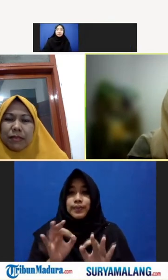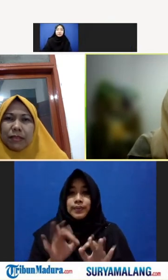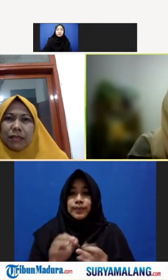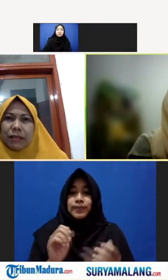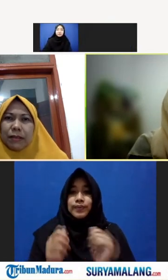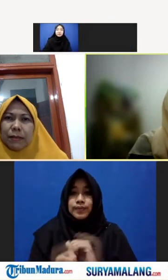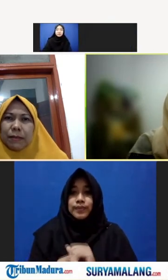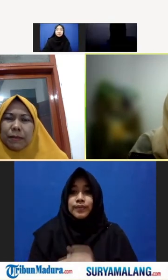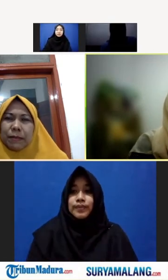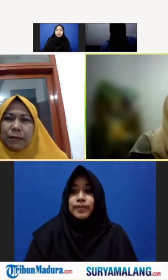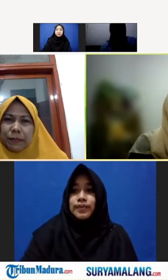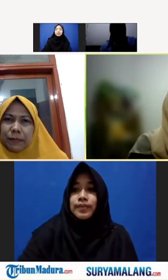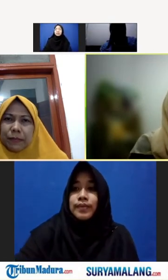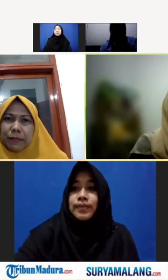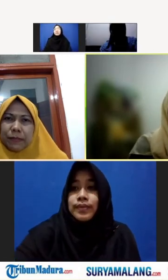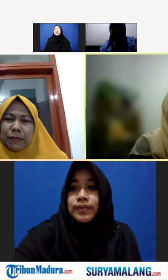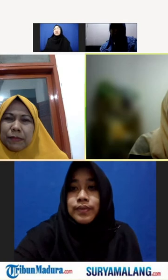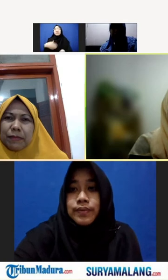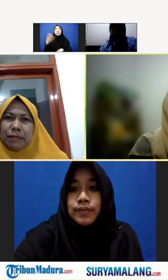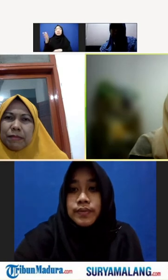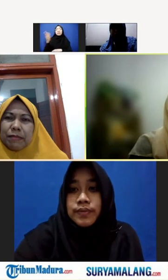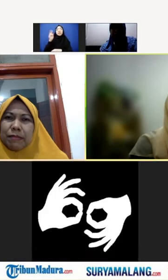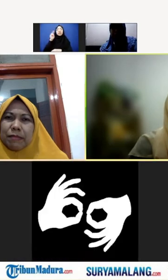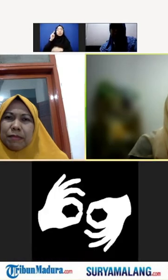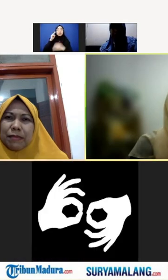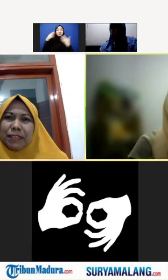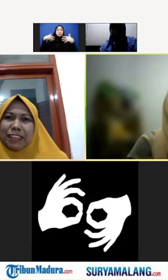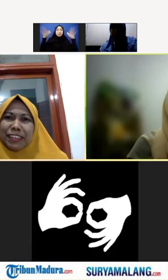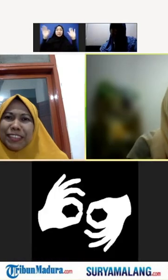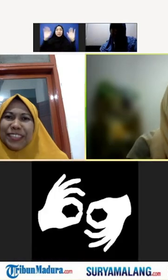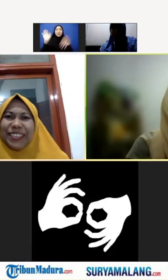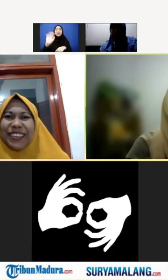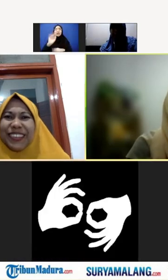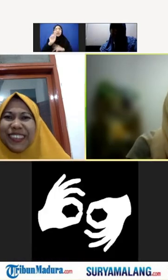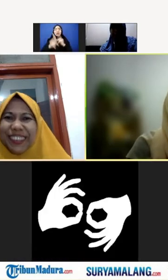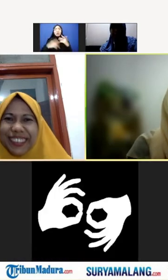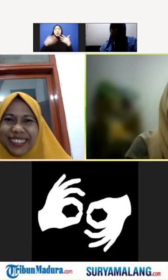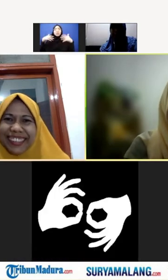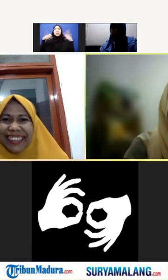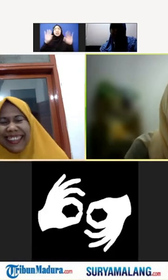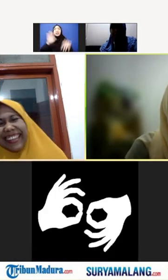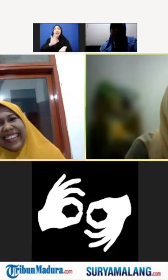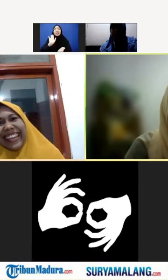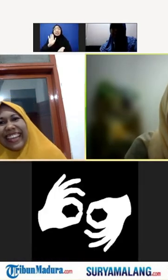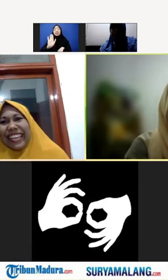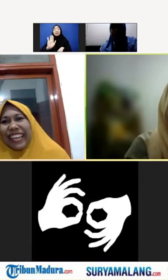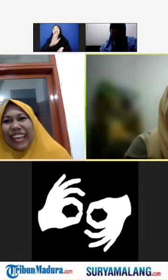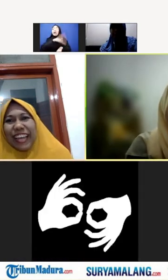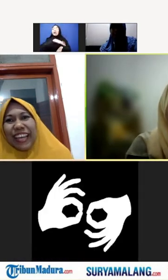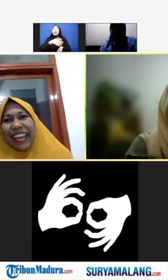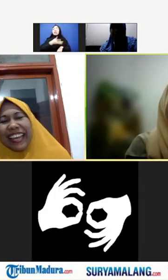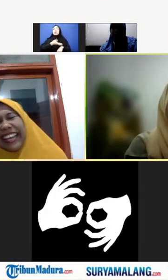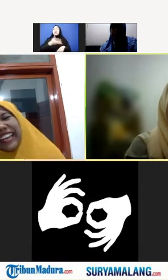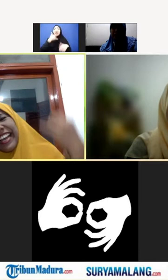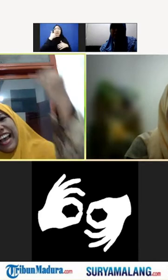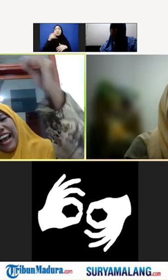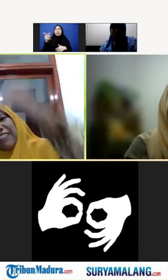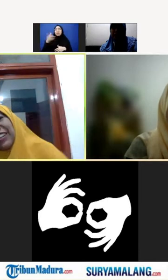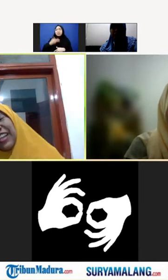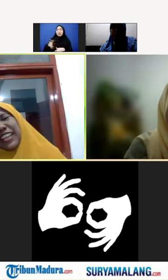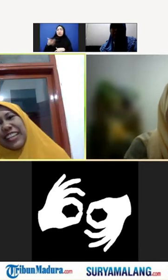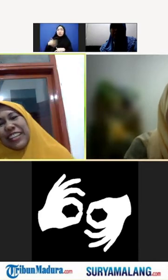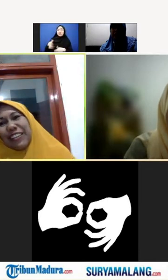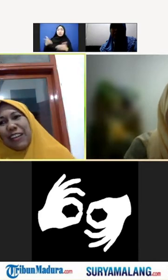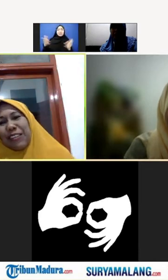Ibu nggak boleh nyerah, karena kalau nyerah nanti anaknya lebih suka handphone dari ibu. Bahaya loh.